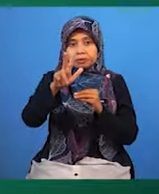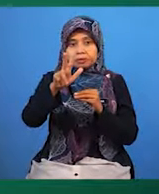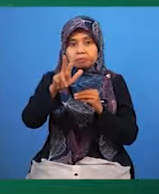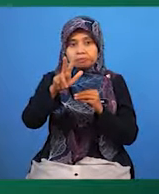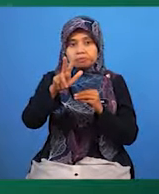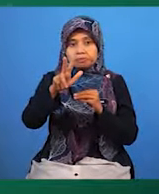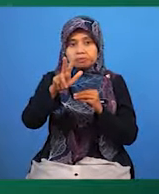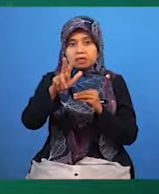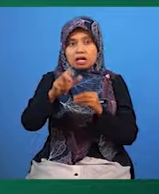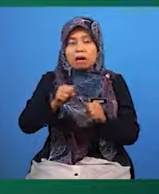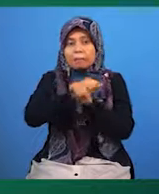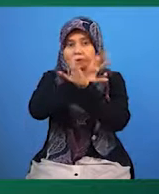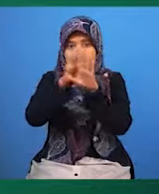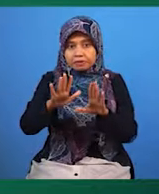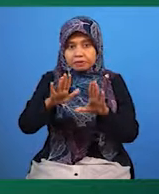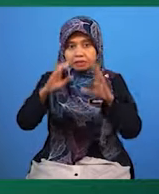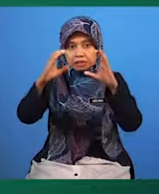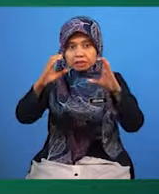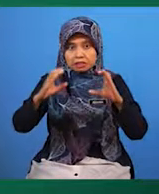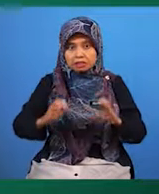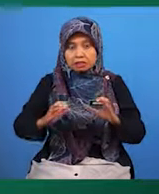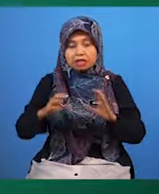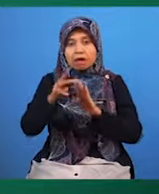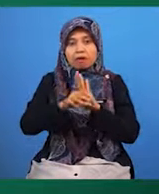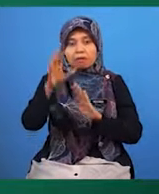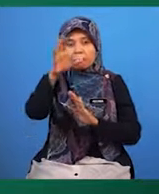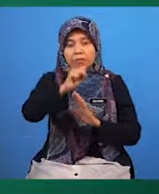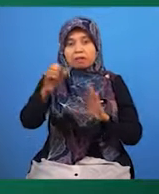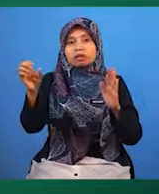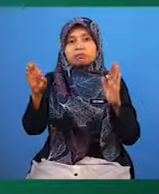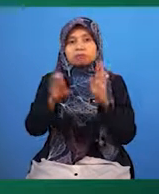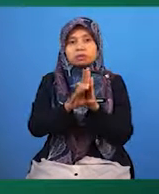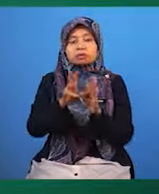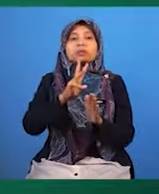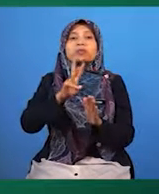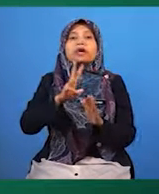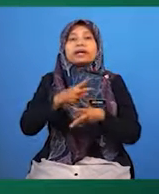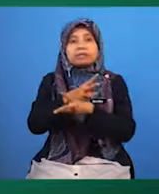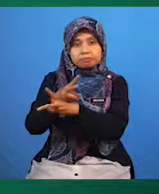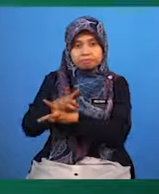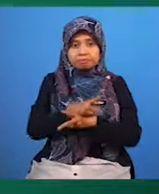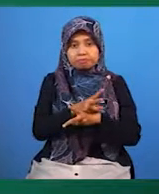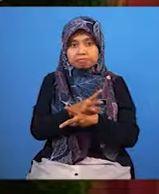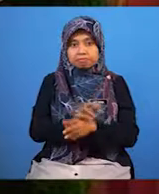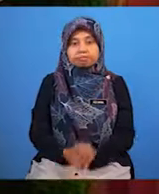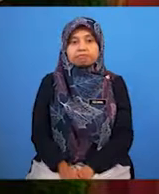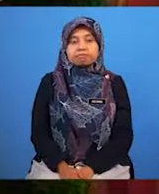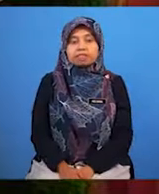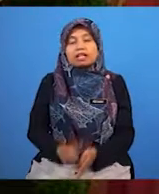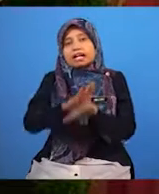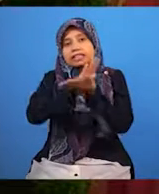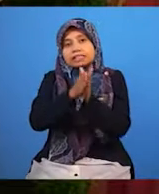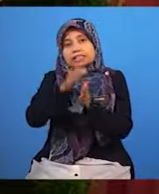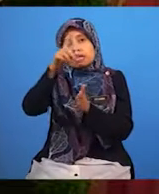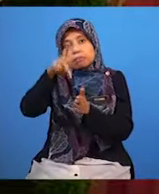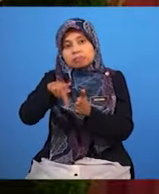terakhir adalah menerangkan kaedah mengambil sampel air ternakan. Jadi,